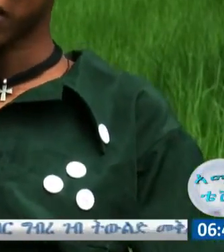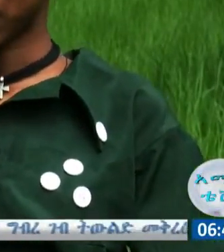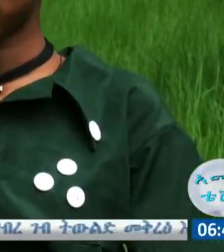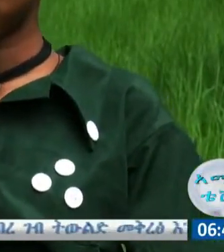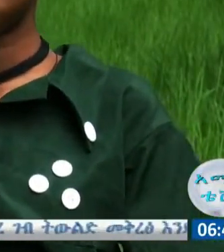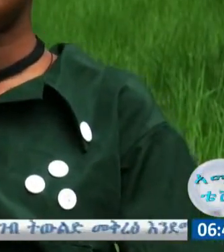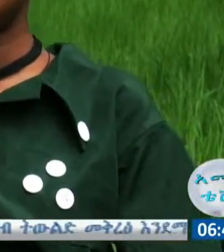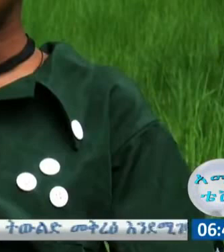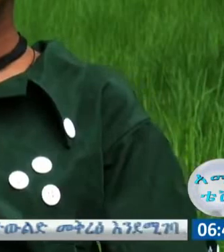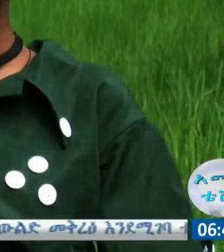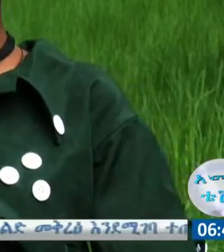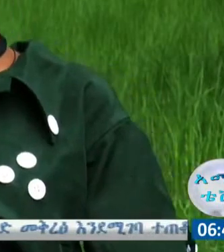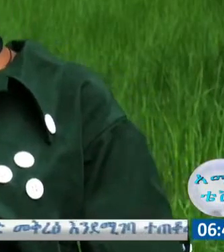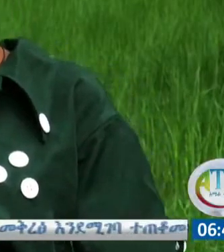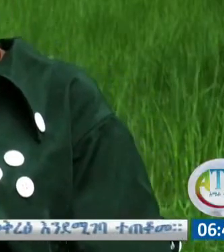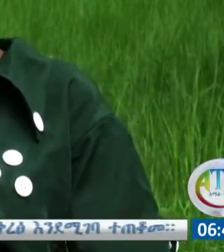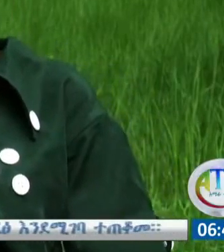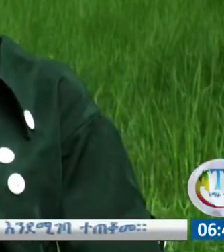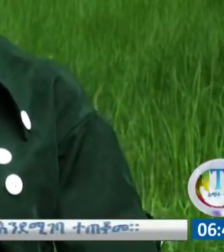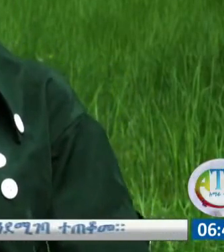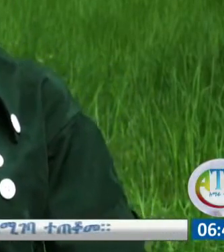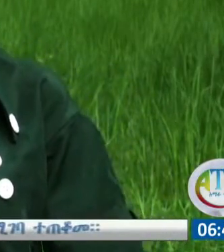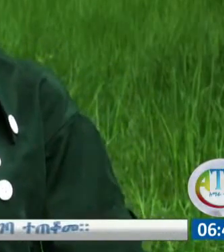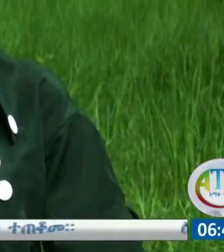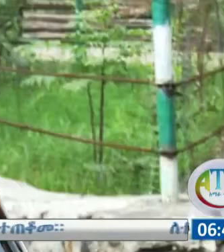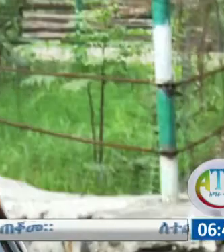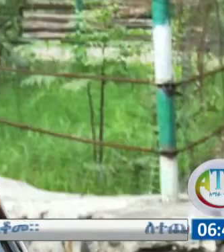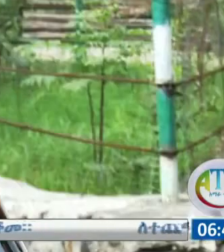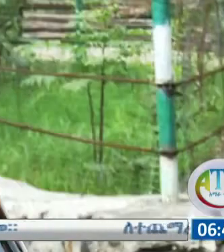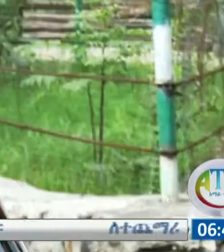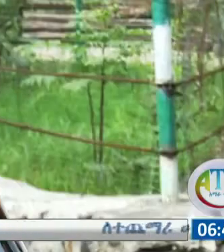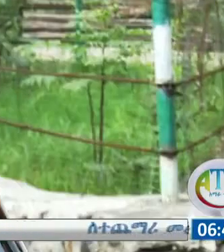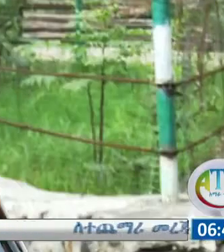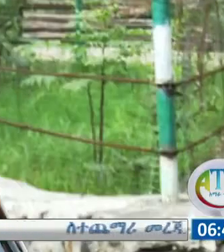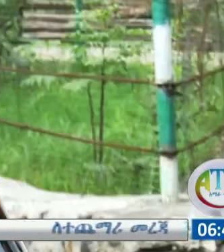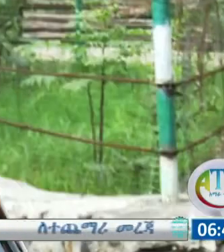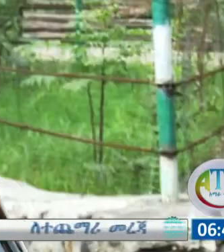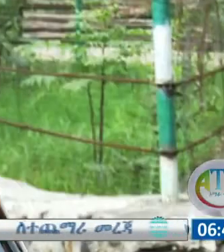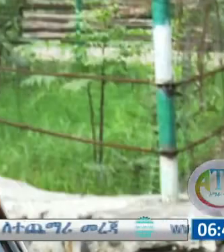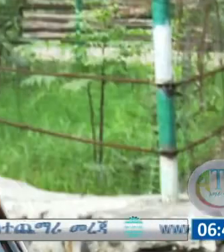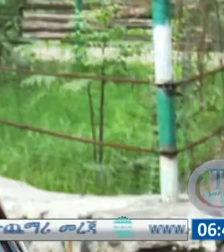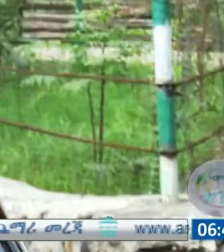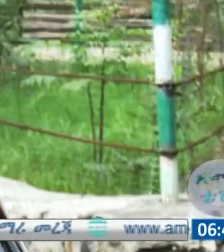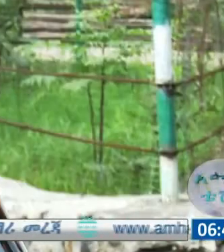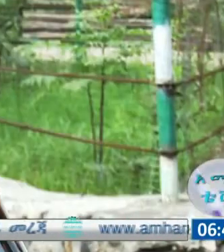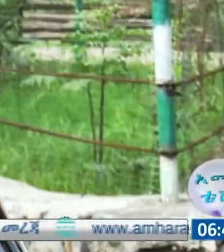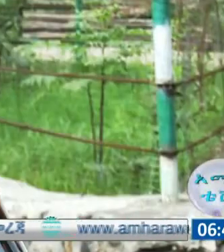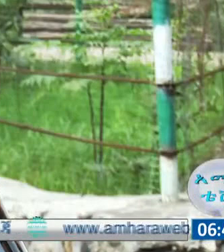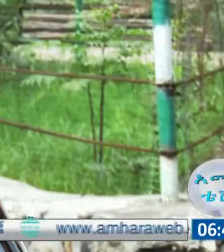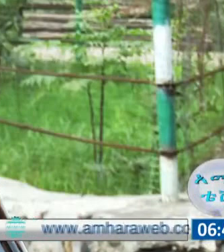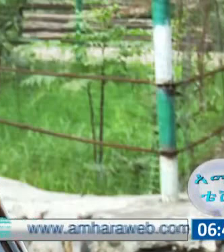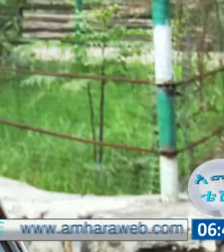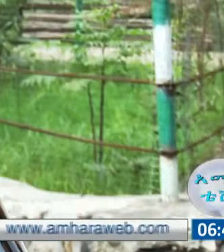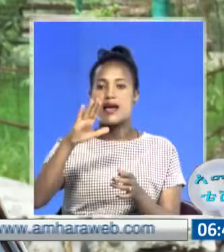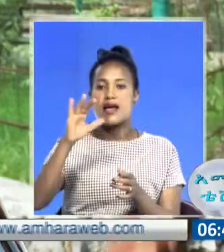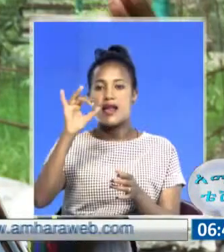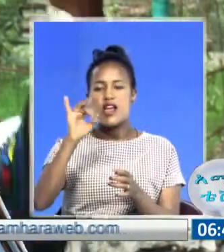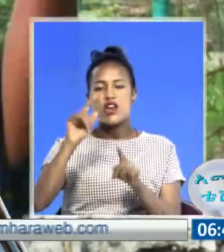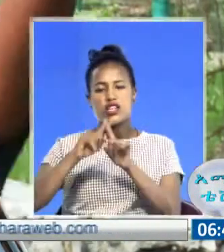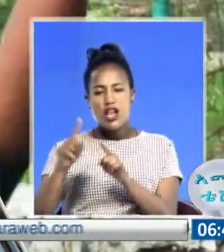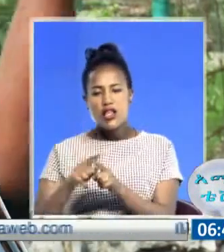ድረስ ከቤታችን ሆነን ተጠንቅቀን እንቀመጣለን ማለት ነው። ደህና መጡ፣ ከዝቋላ መጡ፣ ከአበርጌሌ መጡ፣